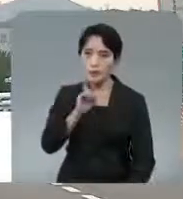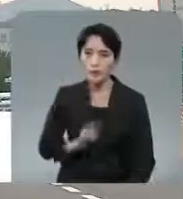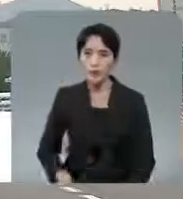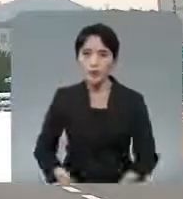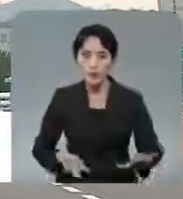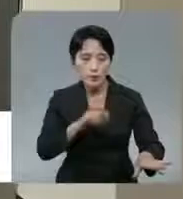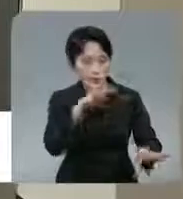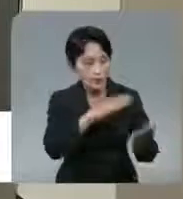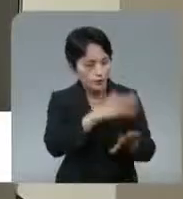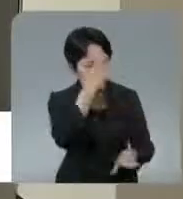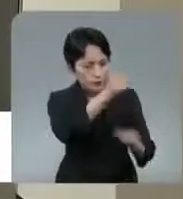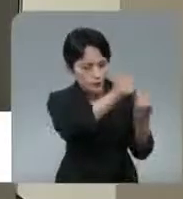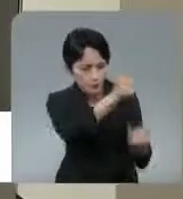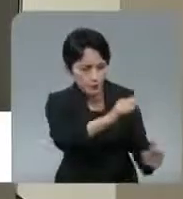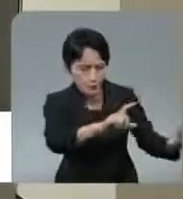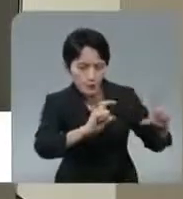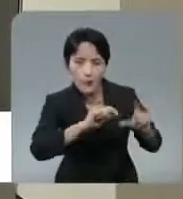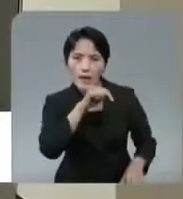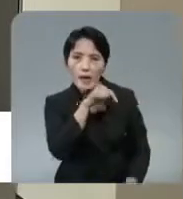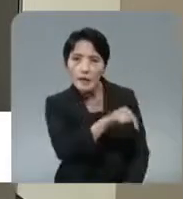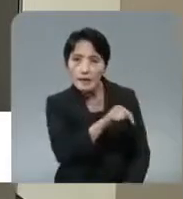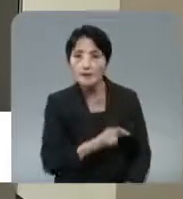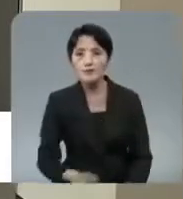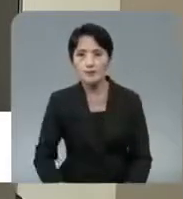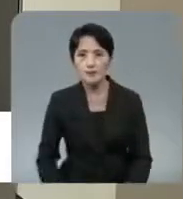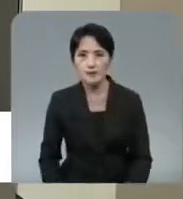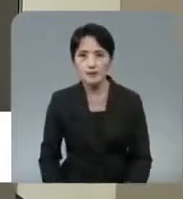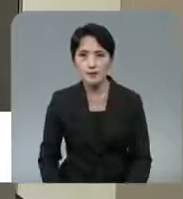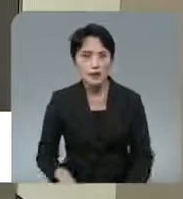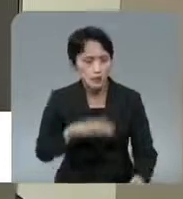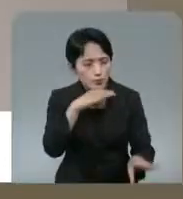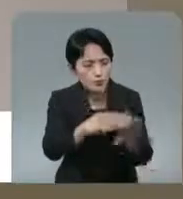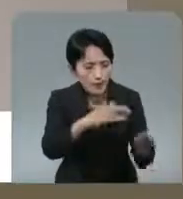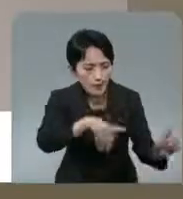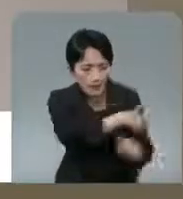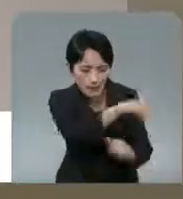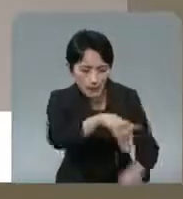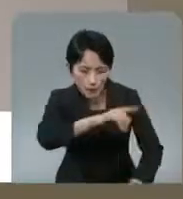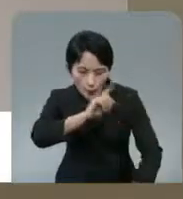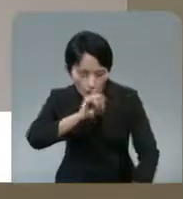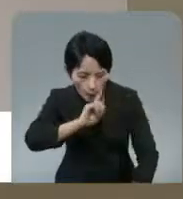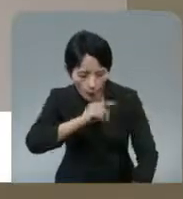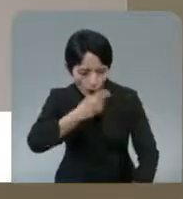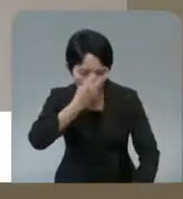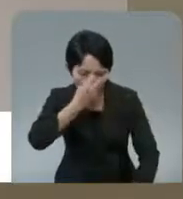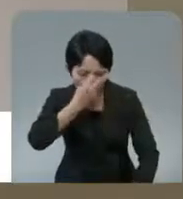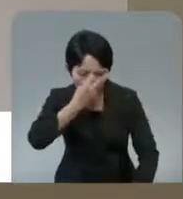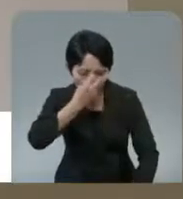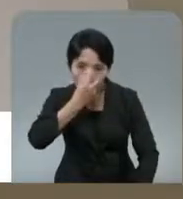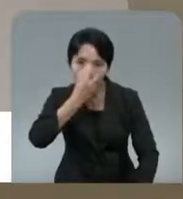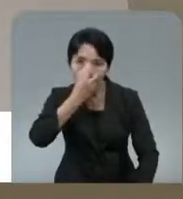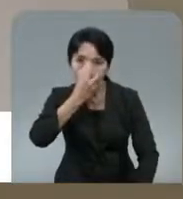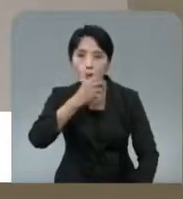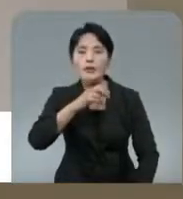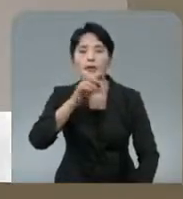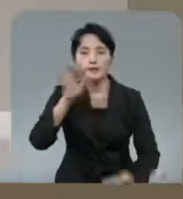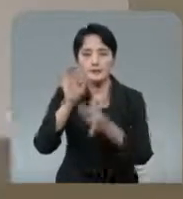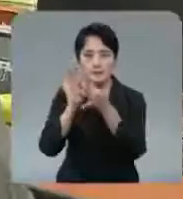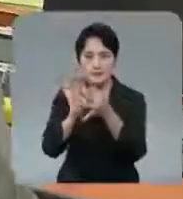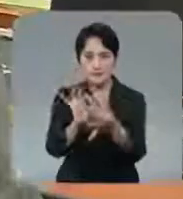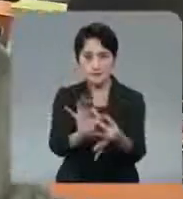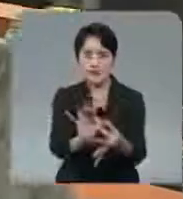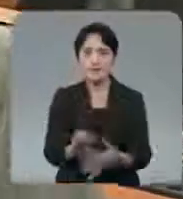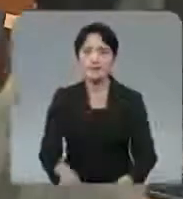настроения между двумя кореями как сообщил ранее источник правительств и предстоящие учения не включает полевой этап являясь